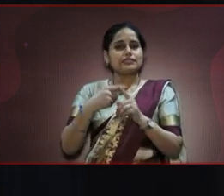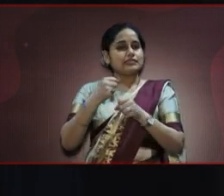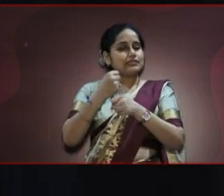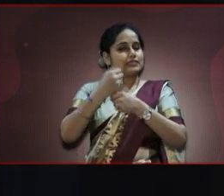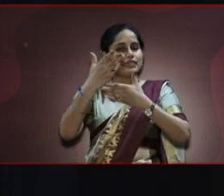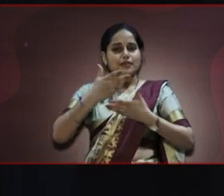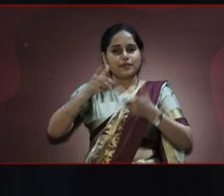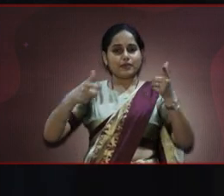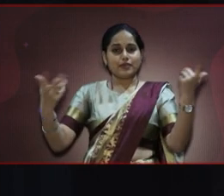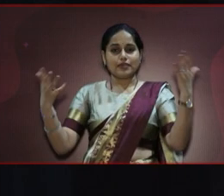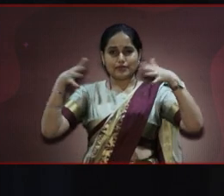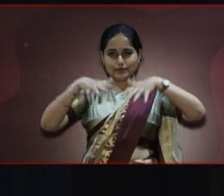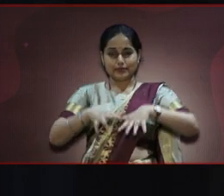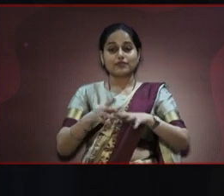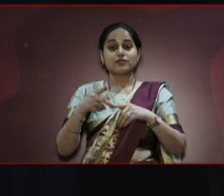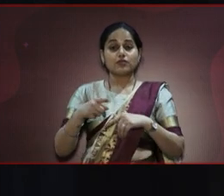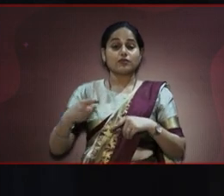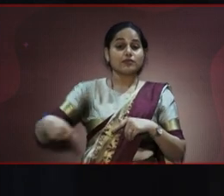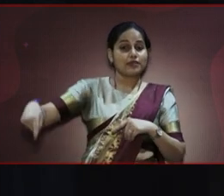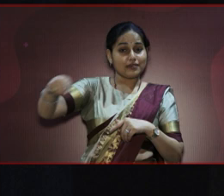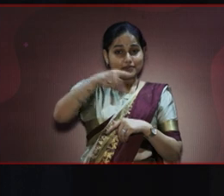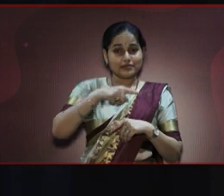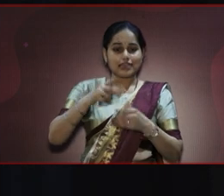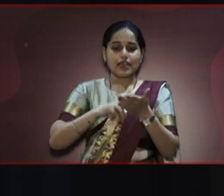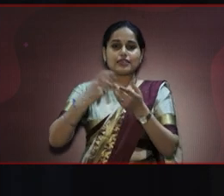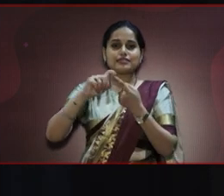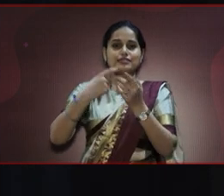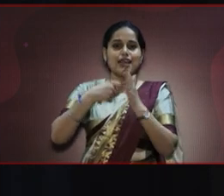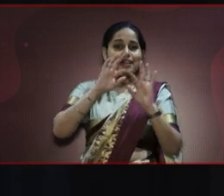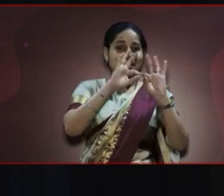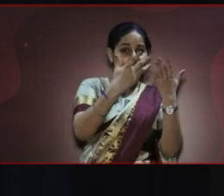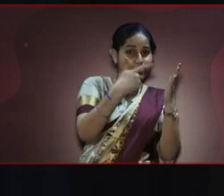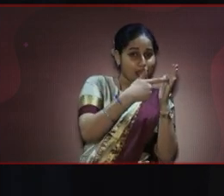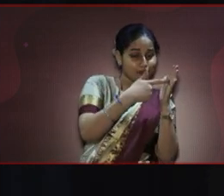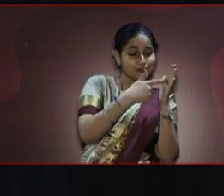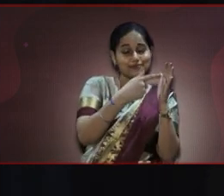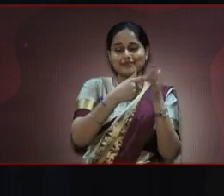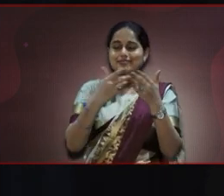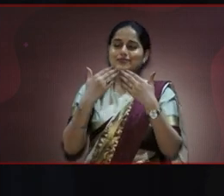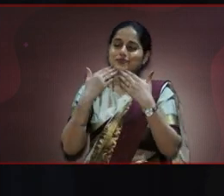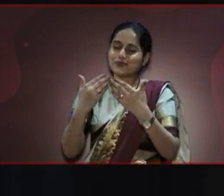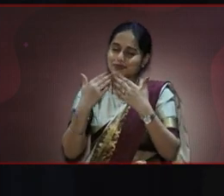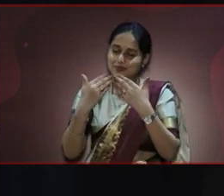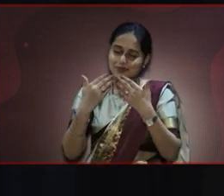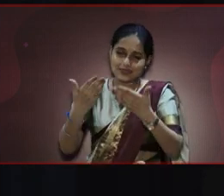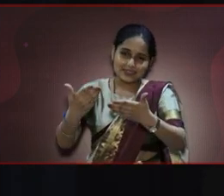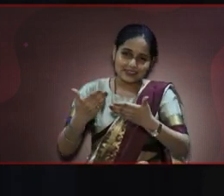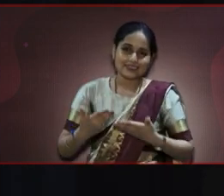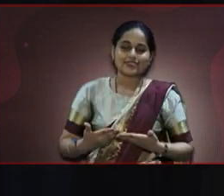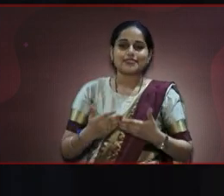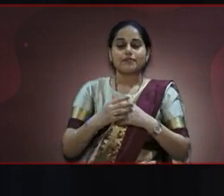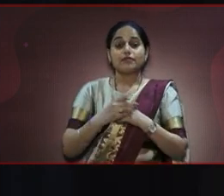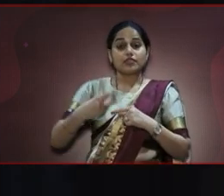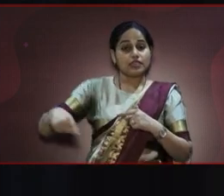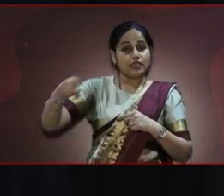बीच में विद्यमान हैं, तो मैं आप सबका NCERT परिवार की तरफ से कोटि कोटि अभिनंदन करता हूँ, आभार व्यक्त करता हूँ